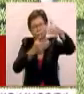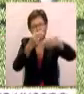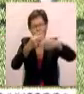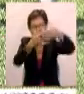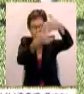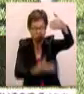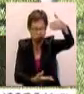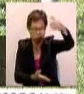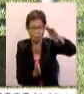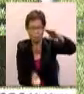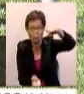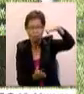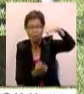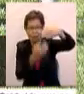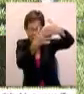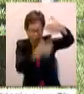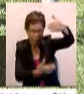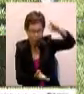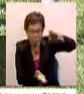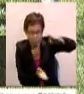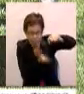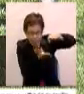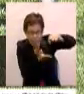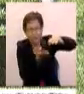saja untuk dipilih. Dan waktu sama